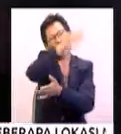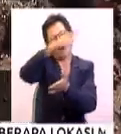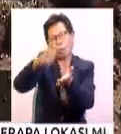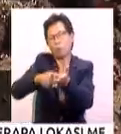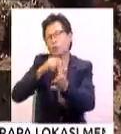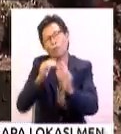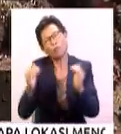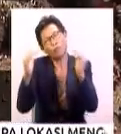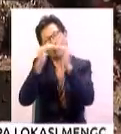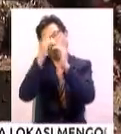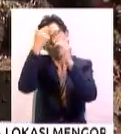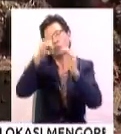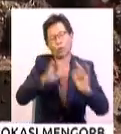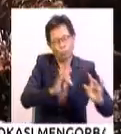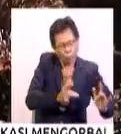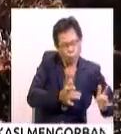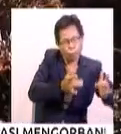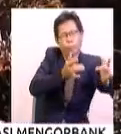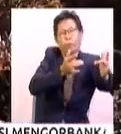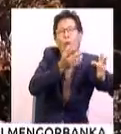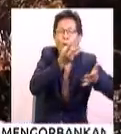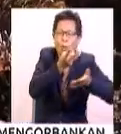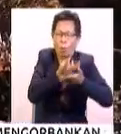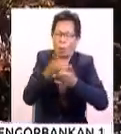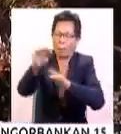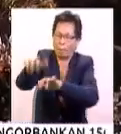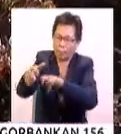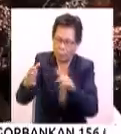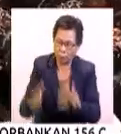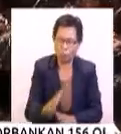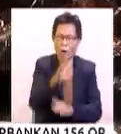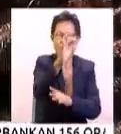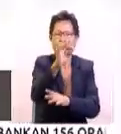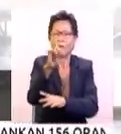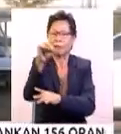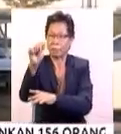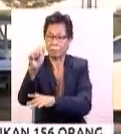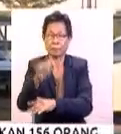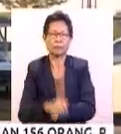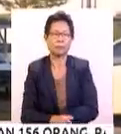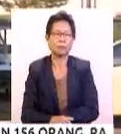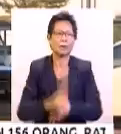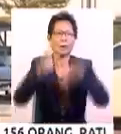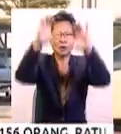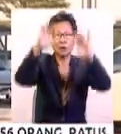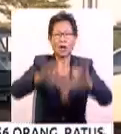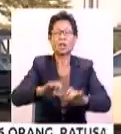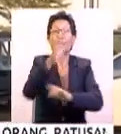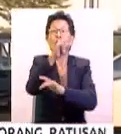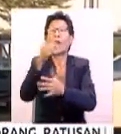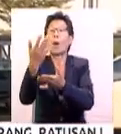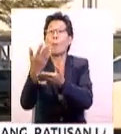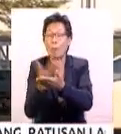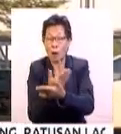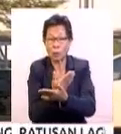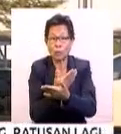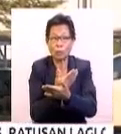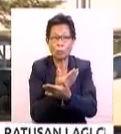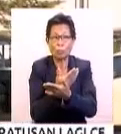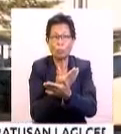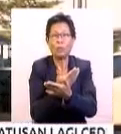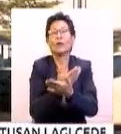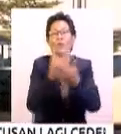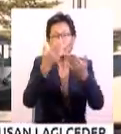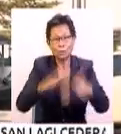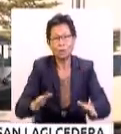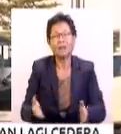bagi meringankan bebanan kewangan peneroka. Model Felda baru merupakan antara intipati yang